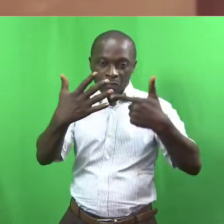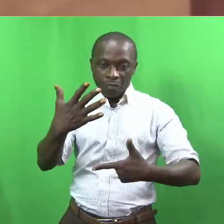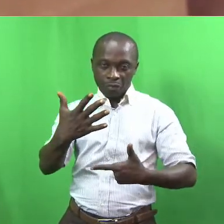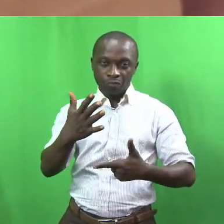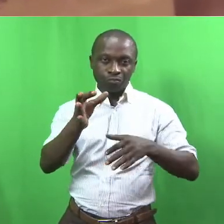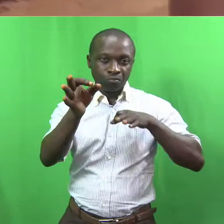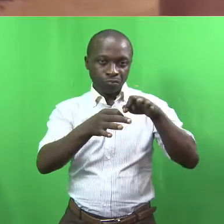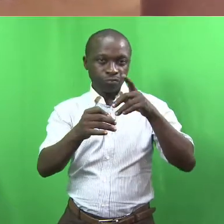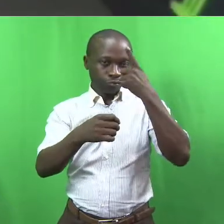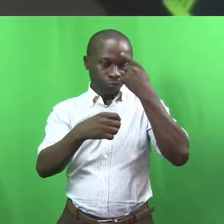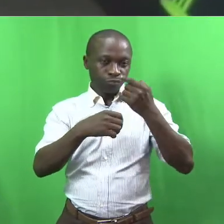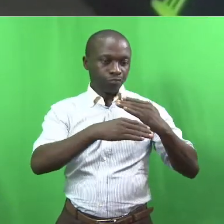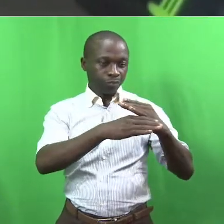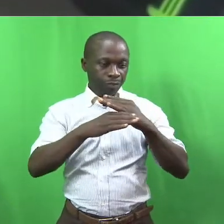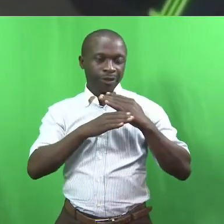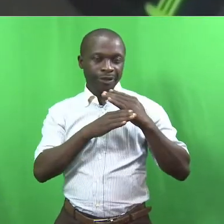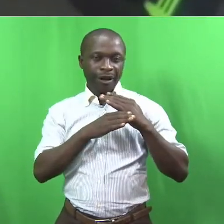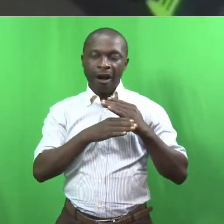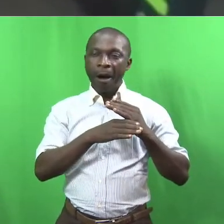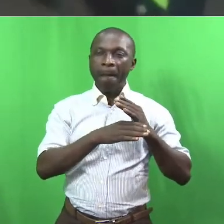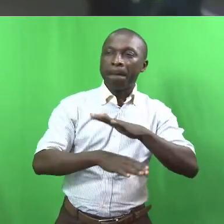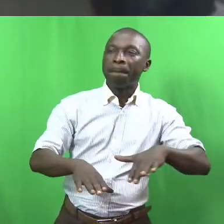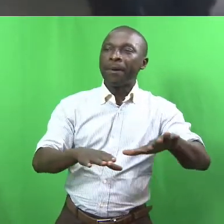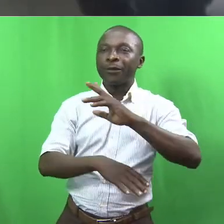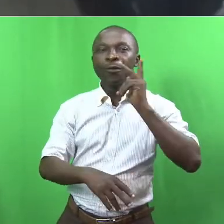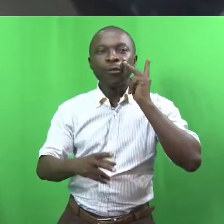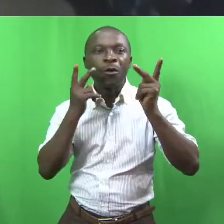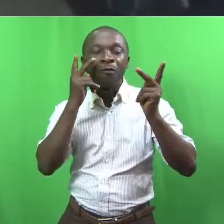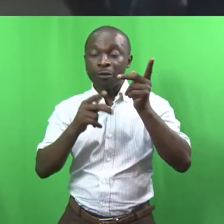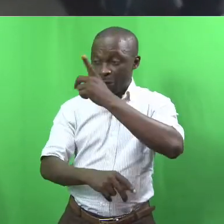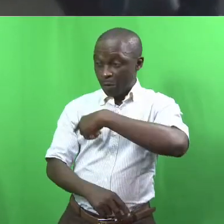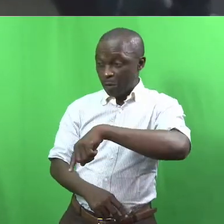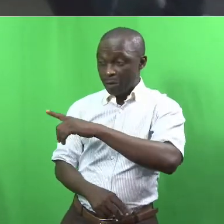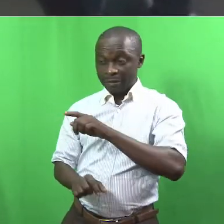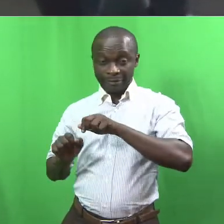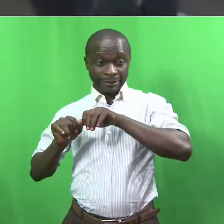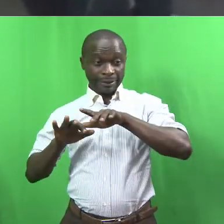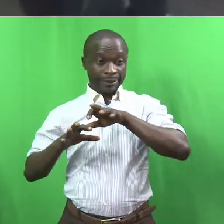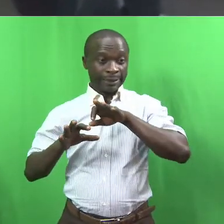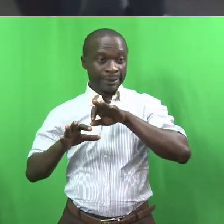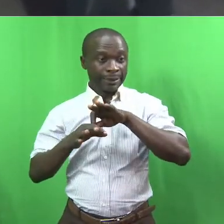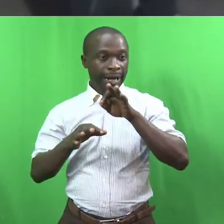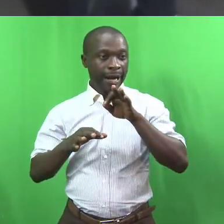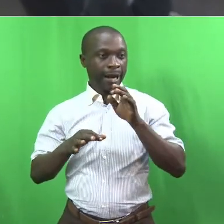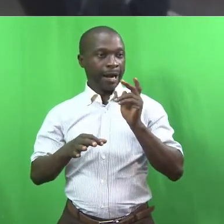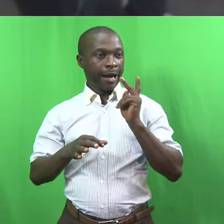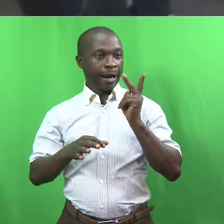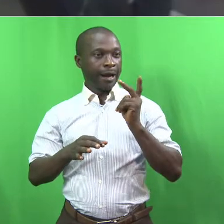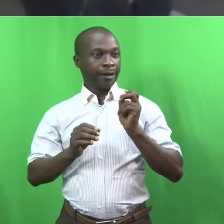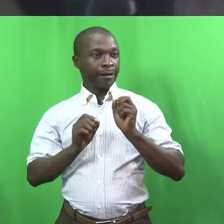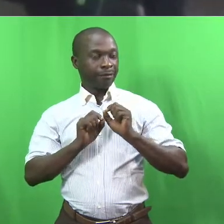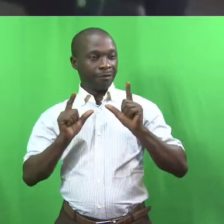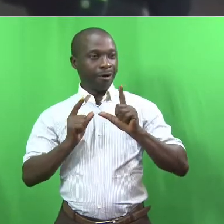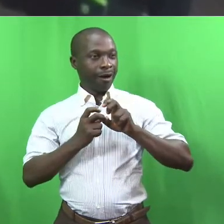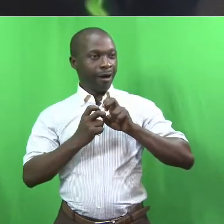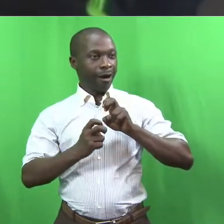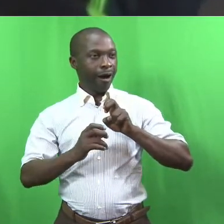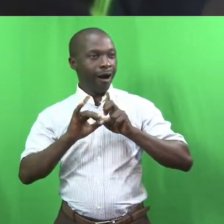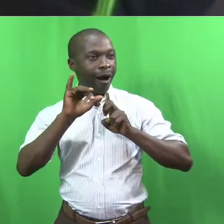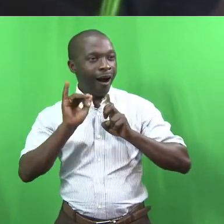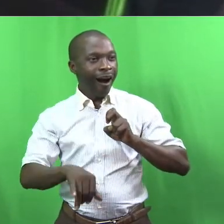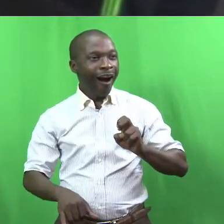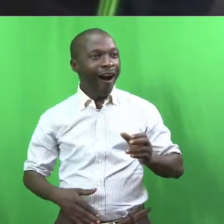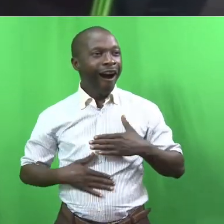opérations. Ces mesures ont été très appréciées par les électeurs. Après fermeture des bureaux de vote à